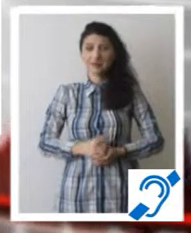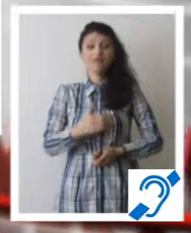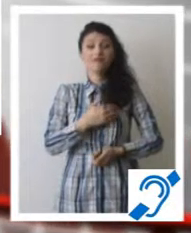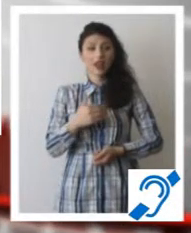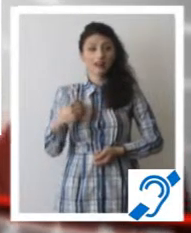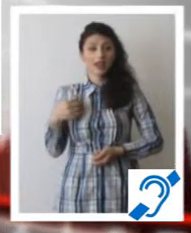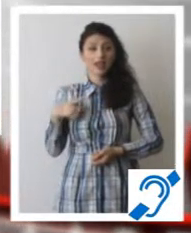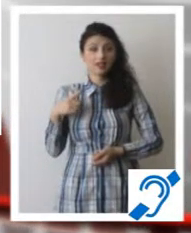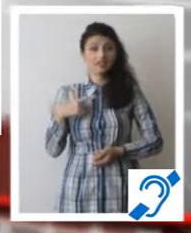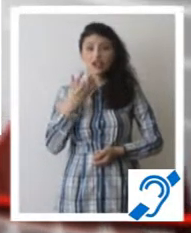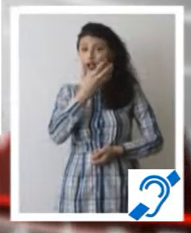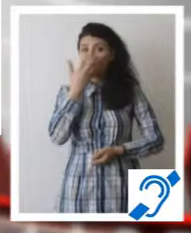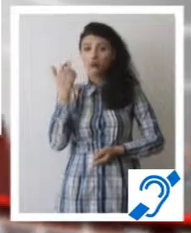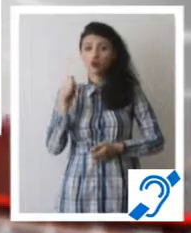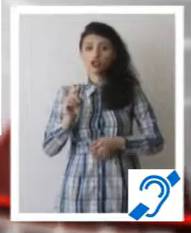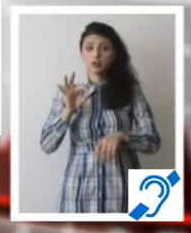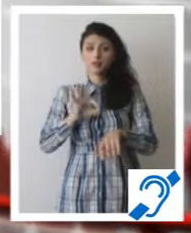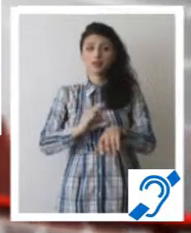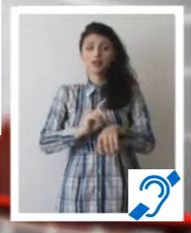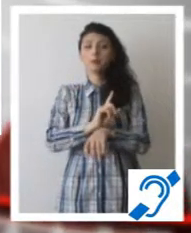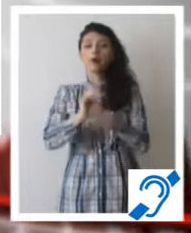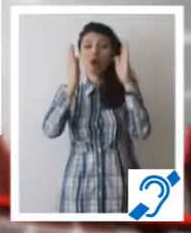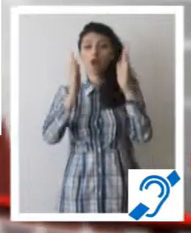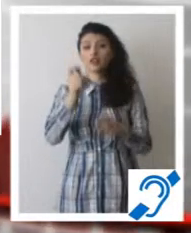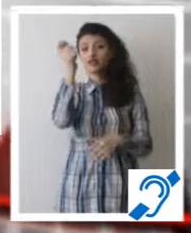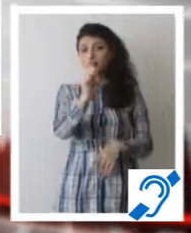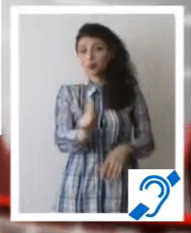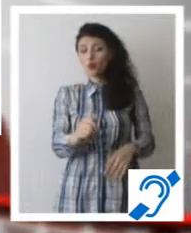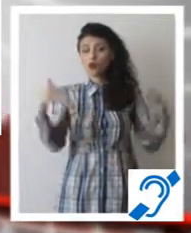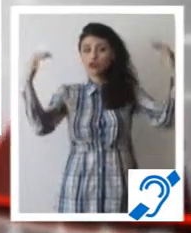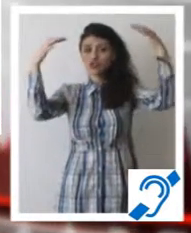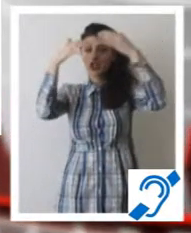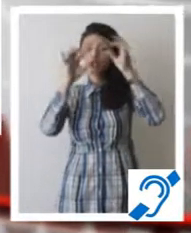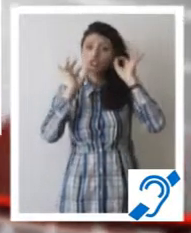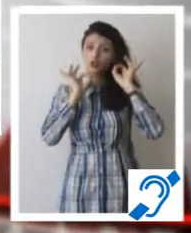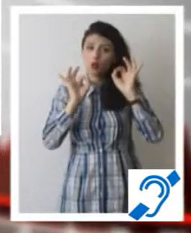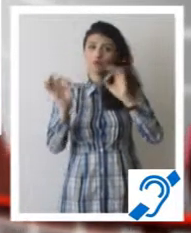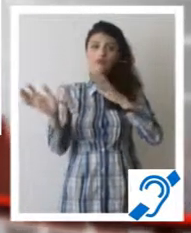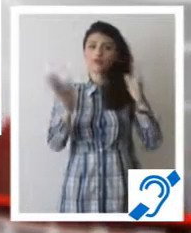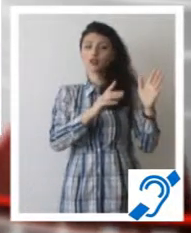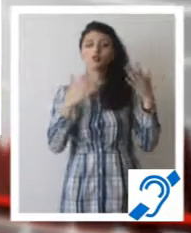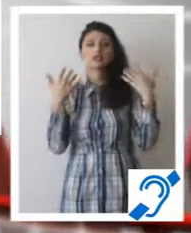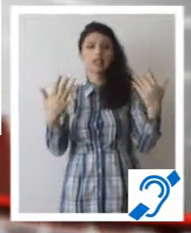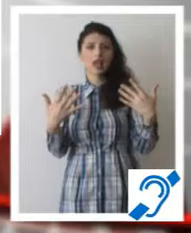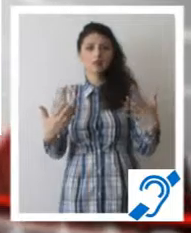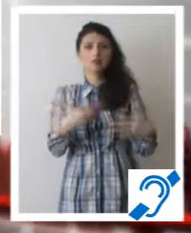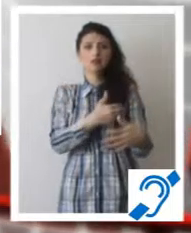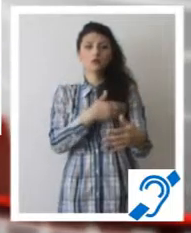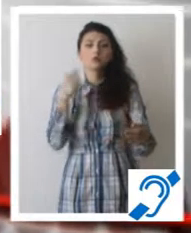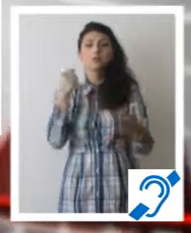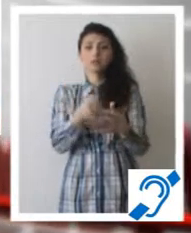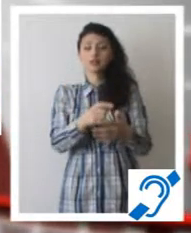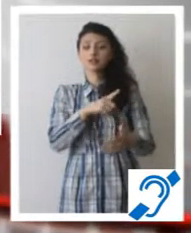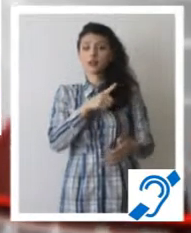Vremea va fi deosebit de caldă pentru această perioadă din an. Cerul va fi variabil și vântul slab și moderat. Temperaturile maxime vor